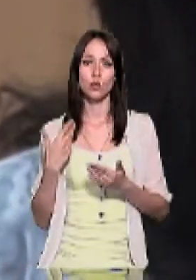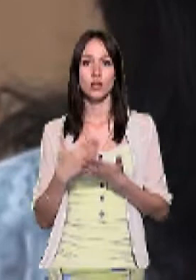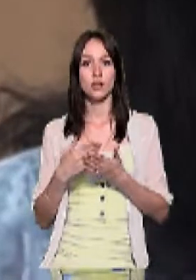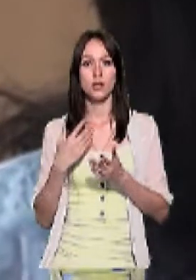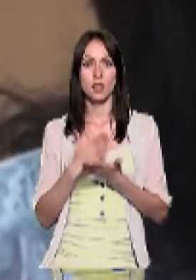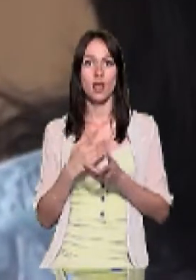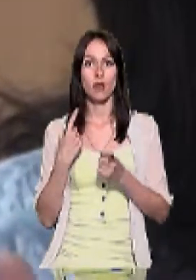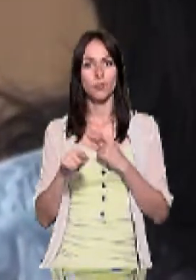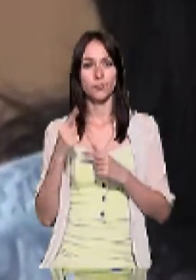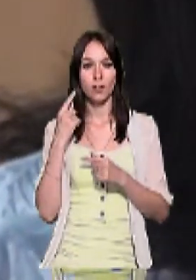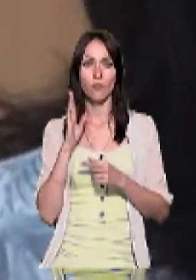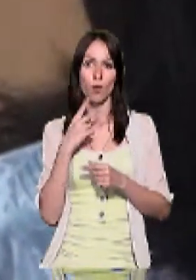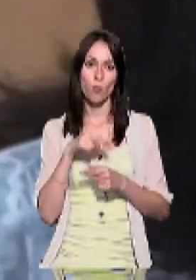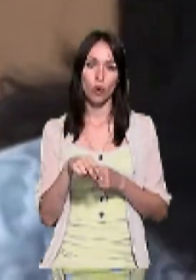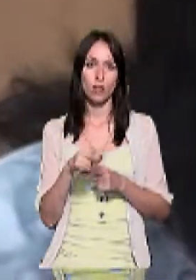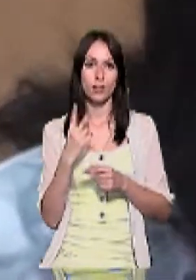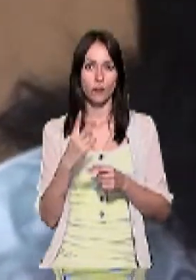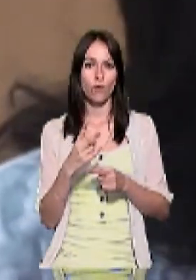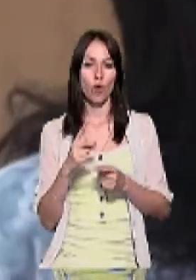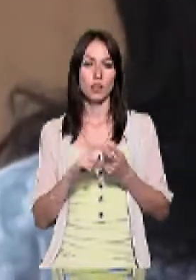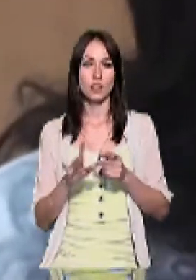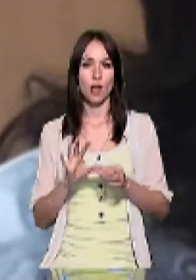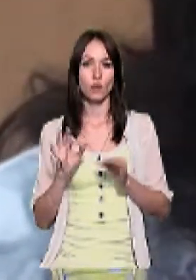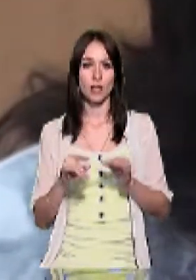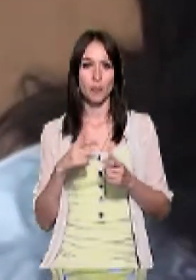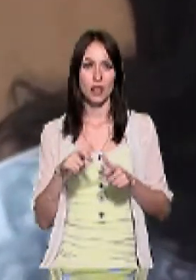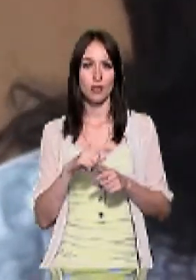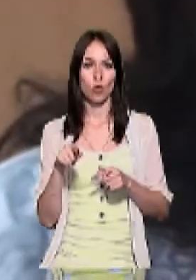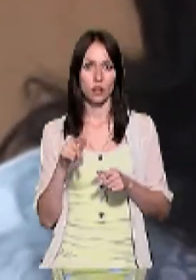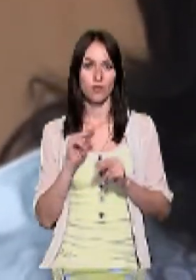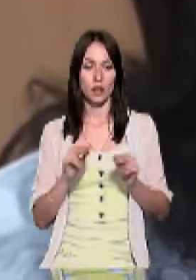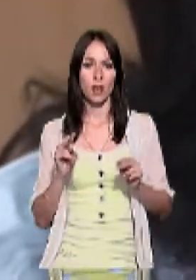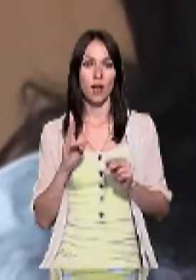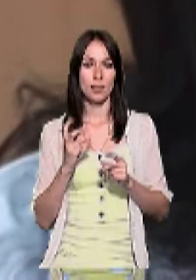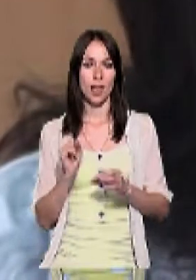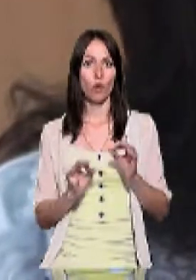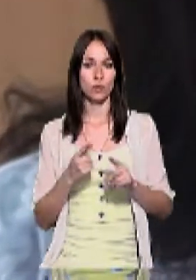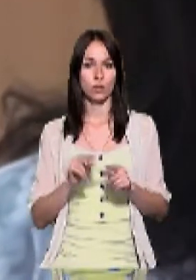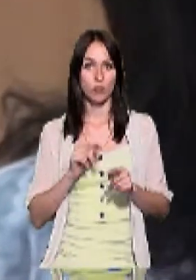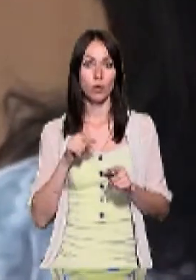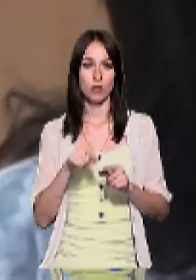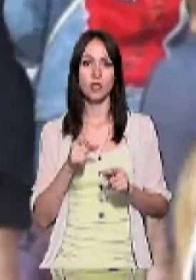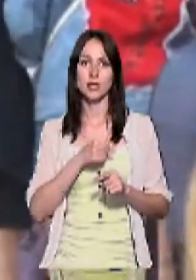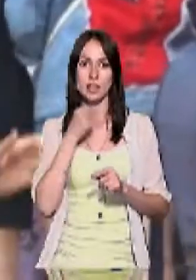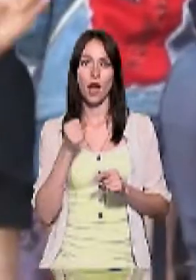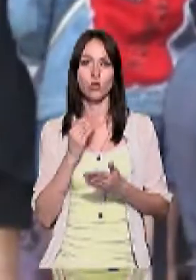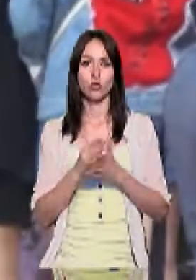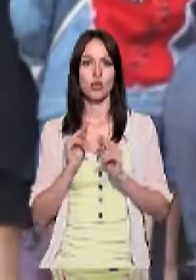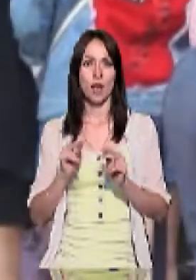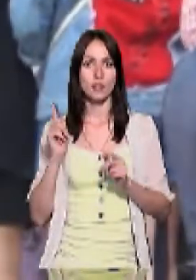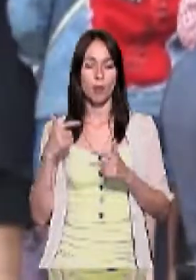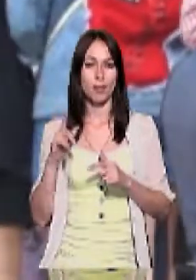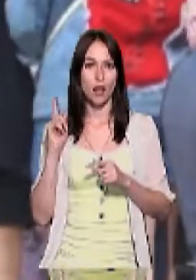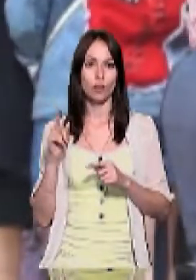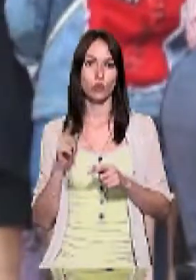у поглядах двох незалежних екзаменаторів на оцінювання цієї роботи, то з такою роботою працює старший екзаменатор.